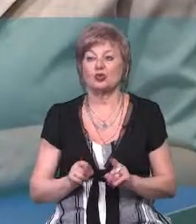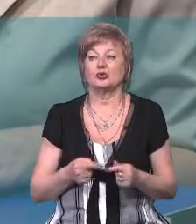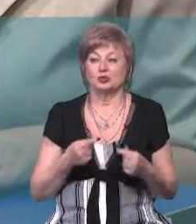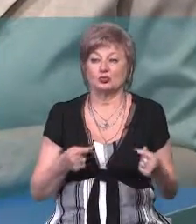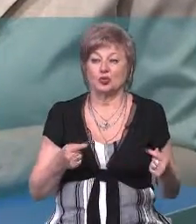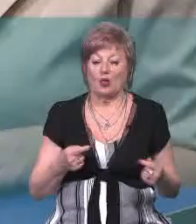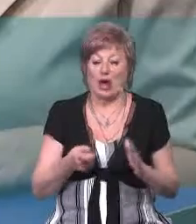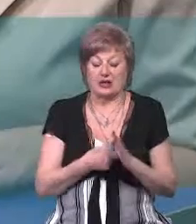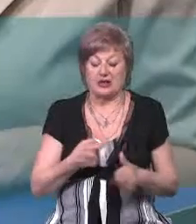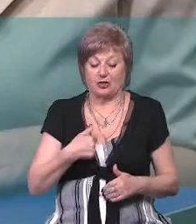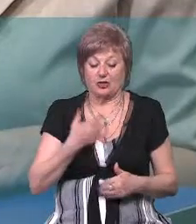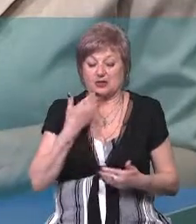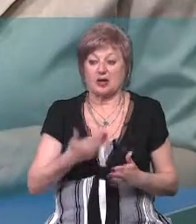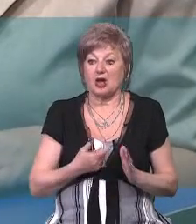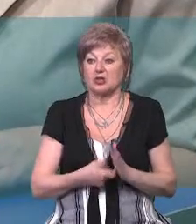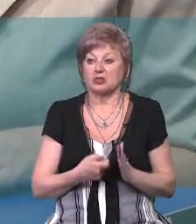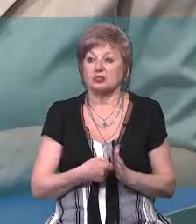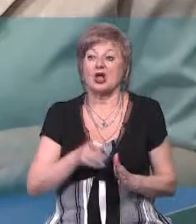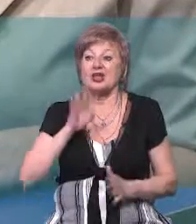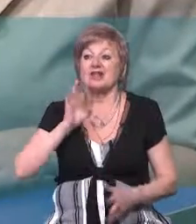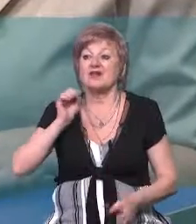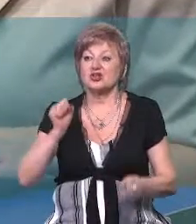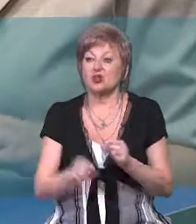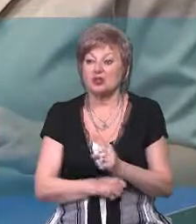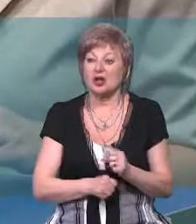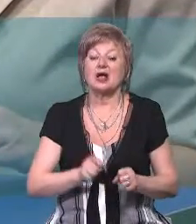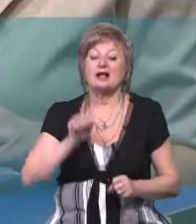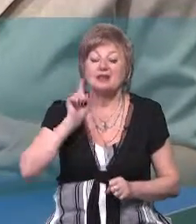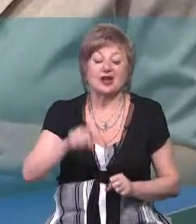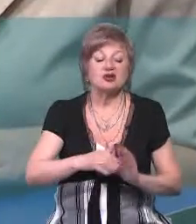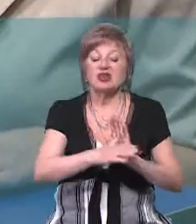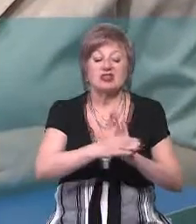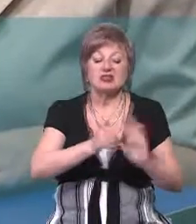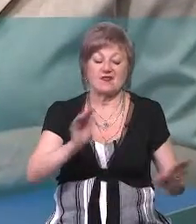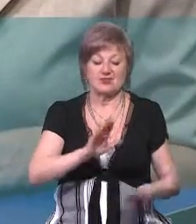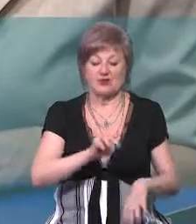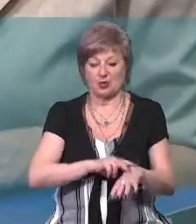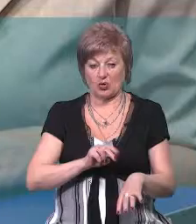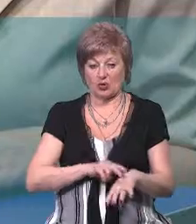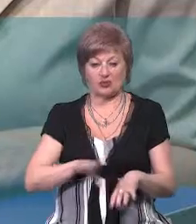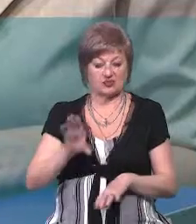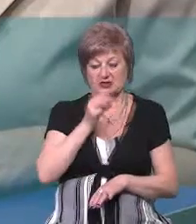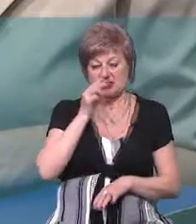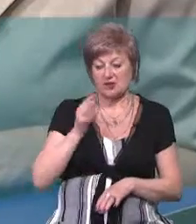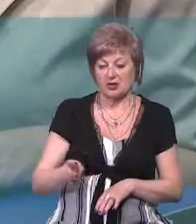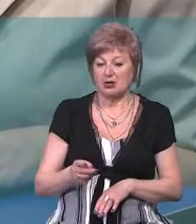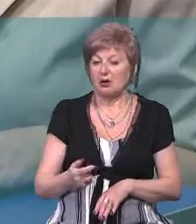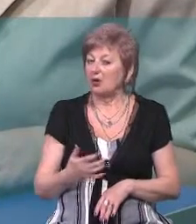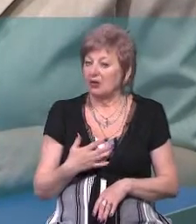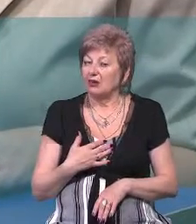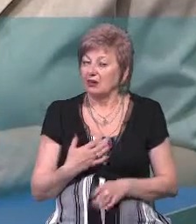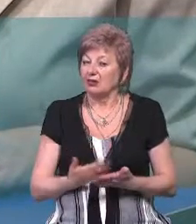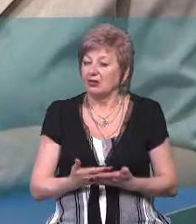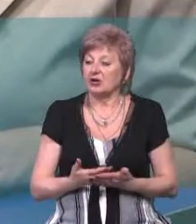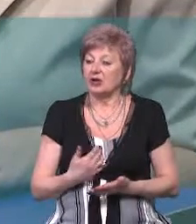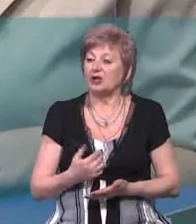нас допитувала, каже, що гвалтували дівчину, і каже, ніхто не викликав поліцію, всі бачили. І ви знаєте, я читаю зараз,